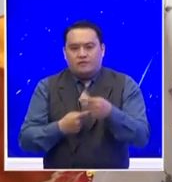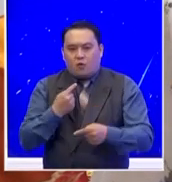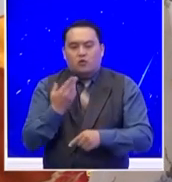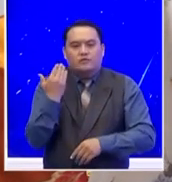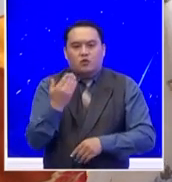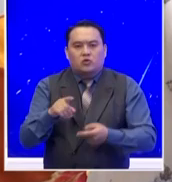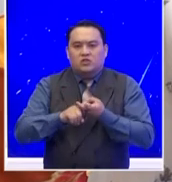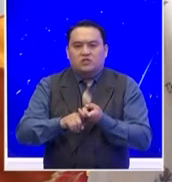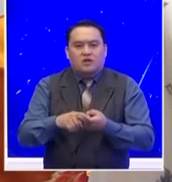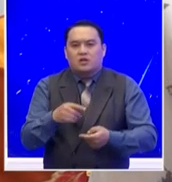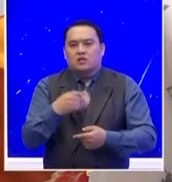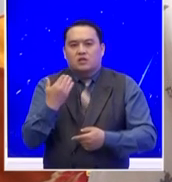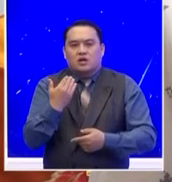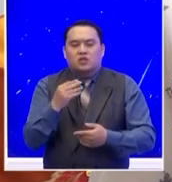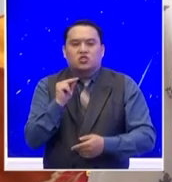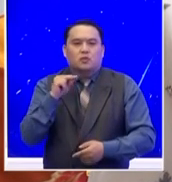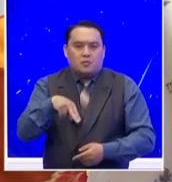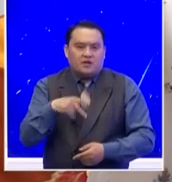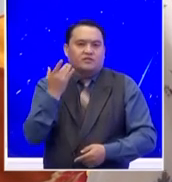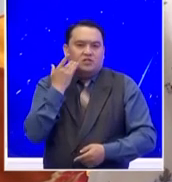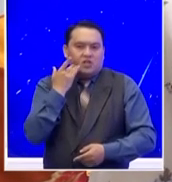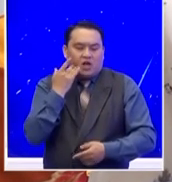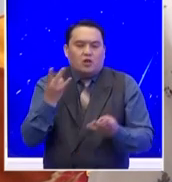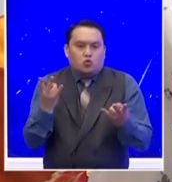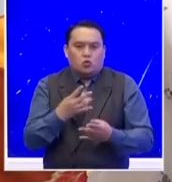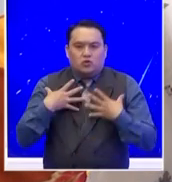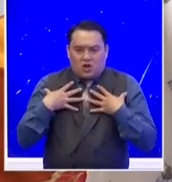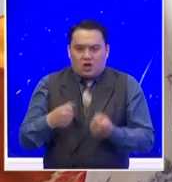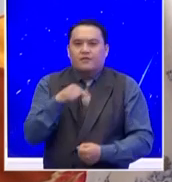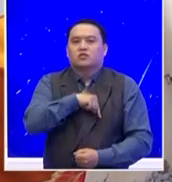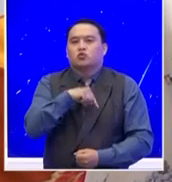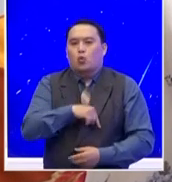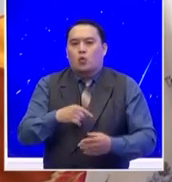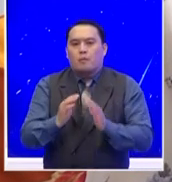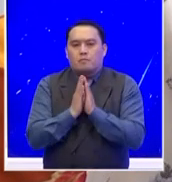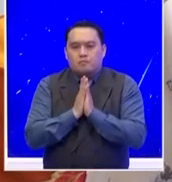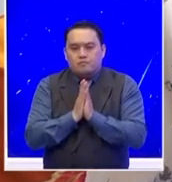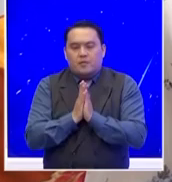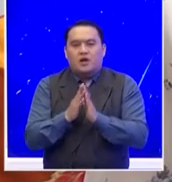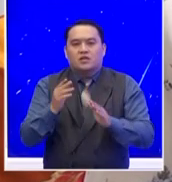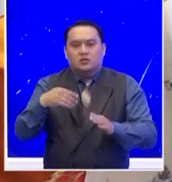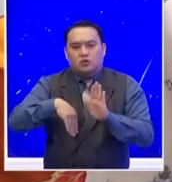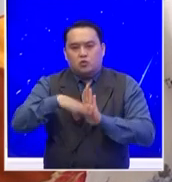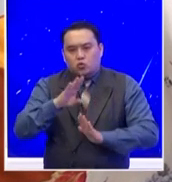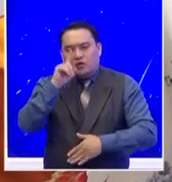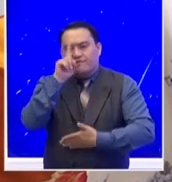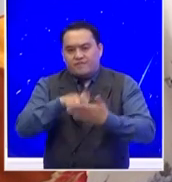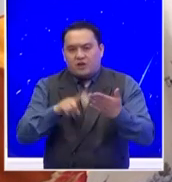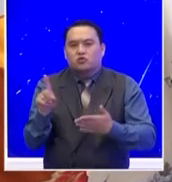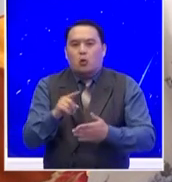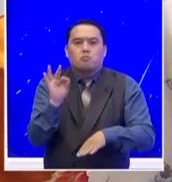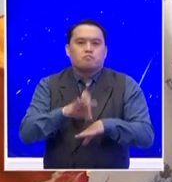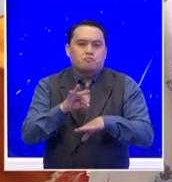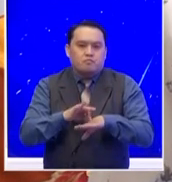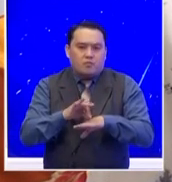Вне зависимости, какой на дворе режим, нужно всегда иметь крепкость духа. Надо молиться и верить в лучшее. Я верю, что болезнь